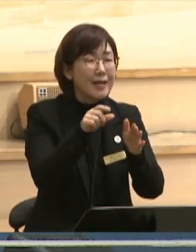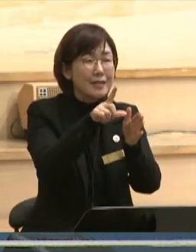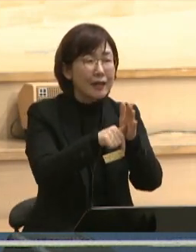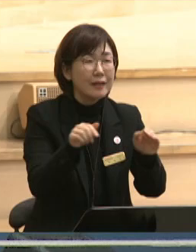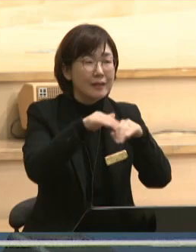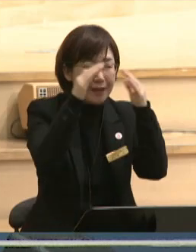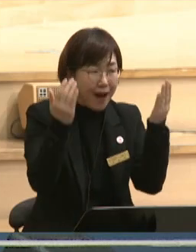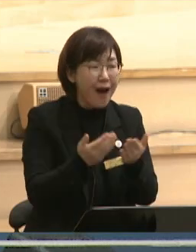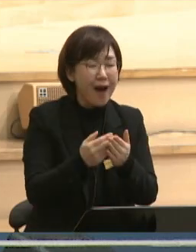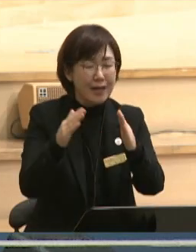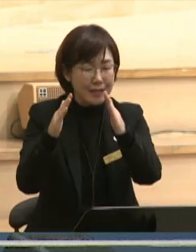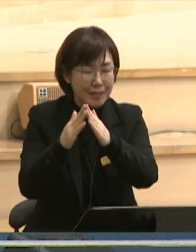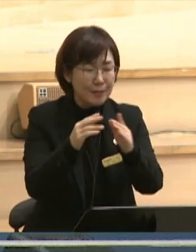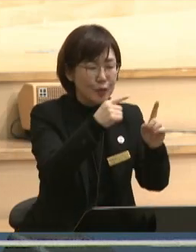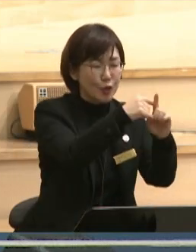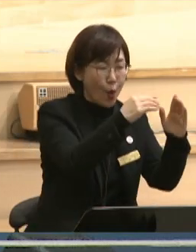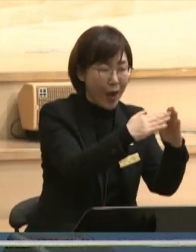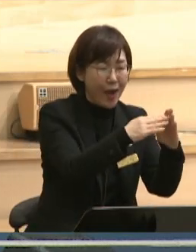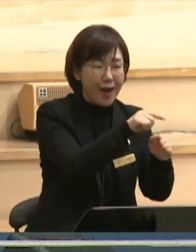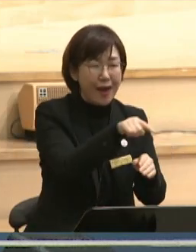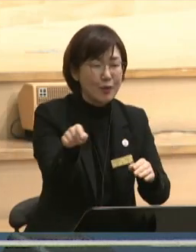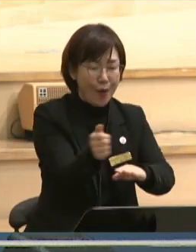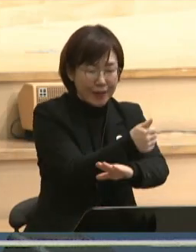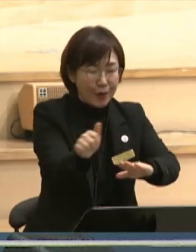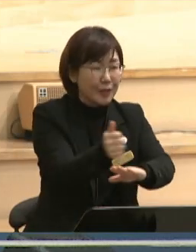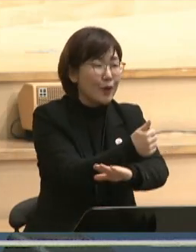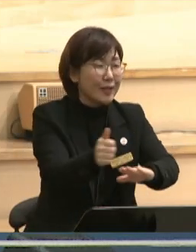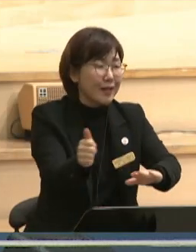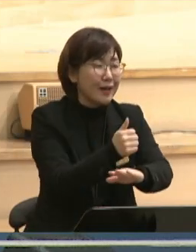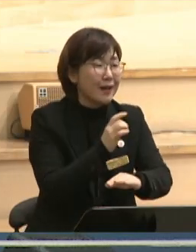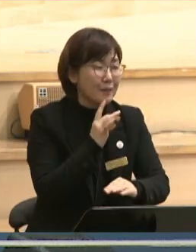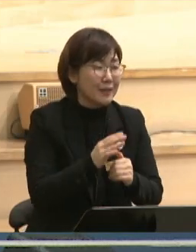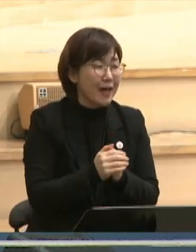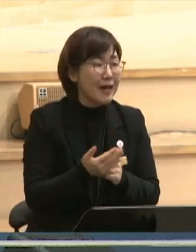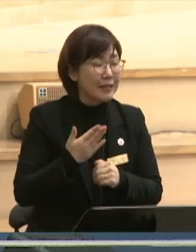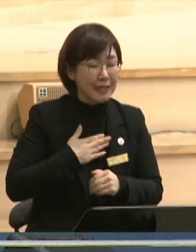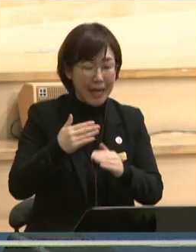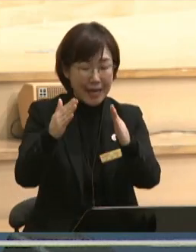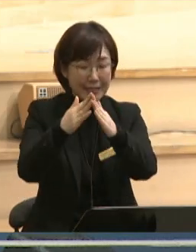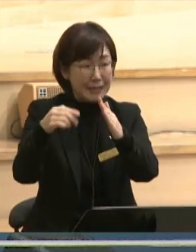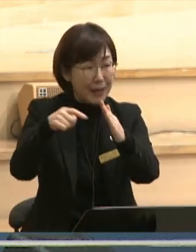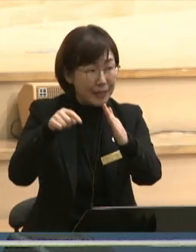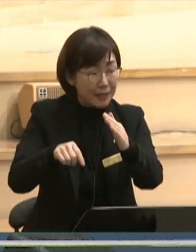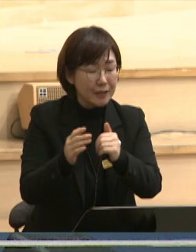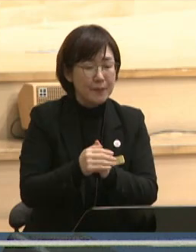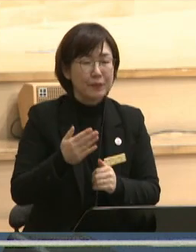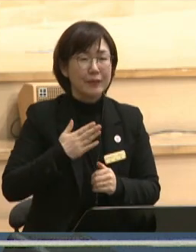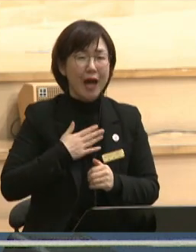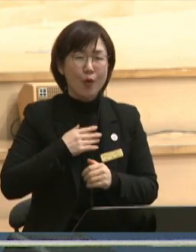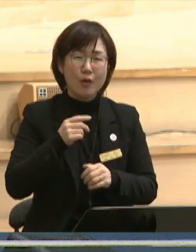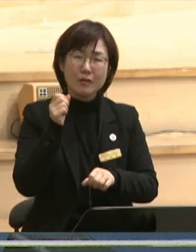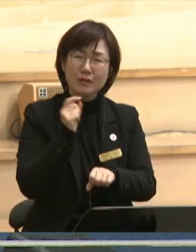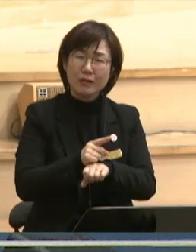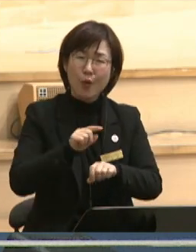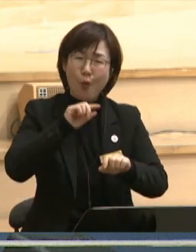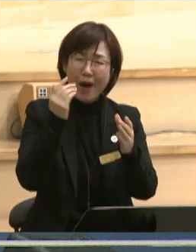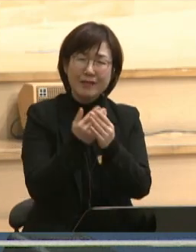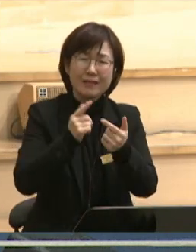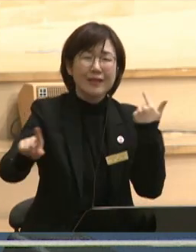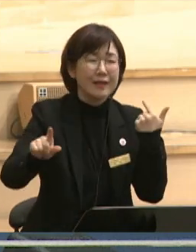해도 될 것입니다 그런데 집에 가면 저와 성향이 정말 다른 제 아내가 집에 딱 버티고